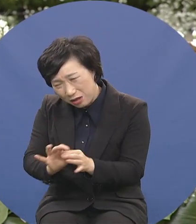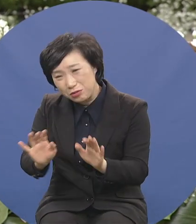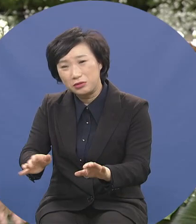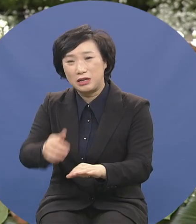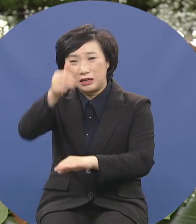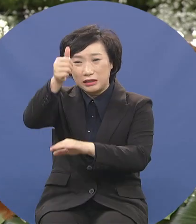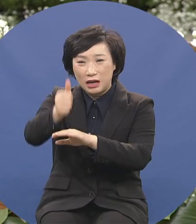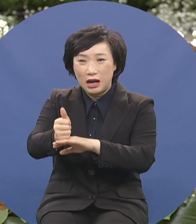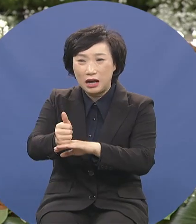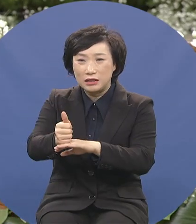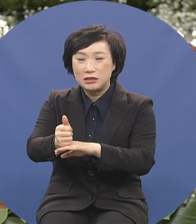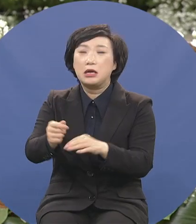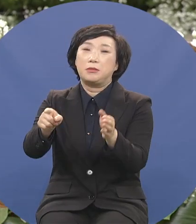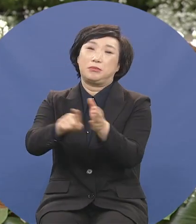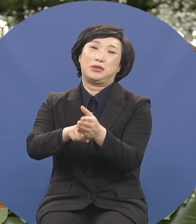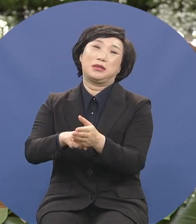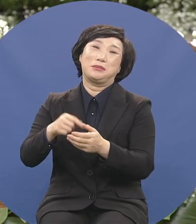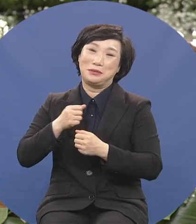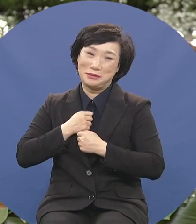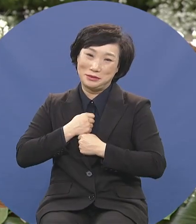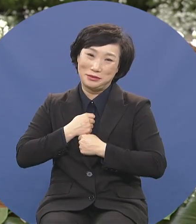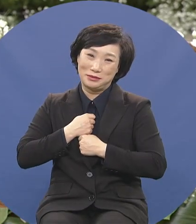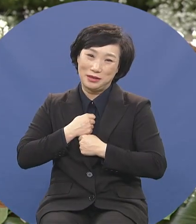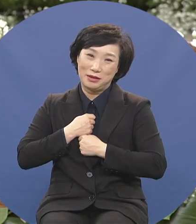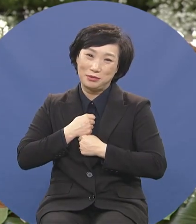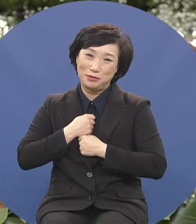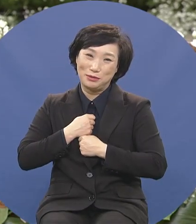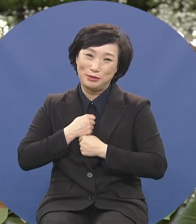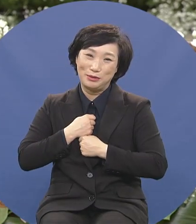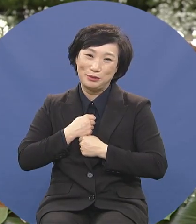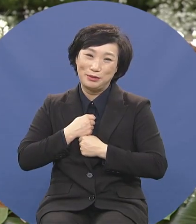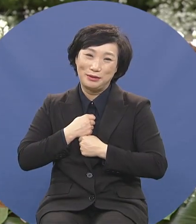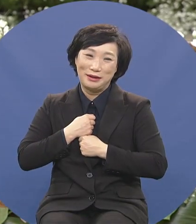끝까지 믿음을 지켰다.